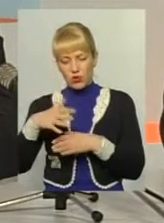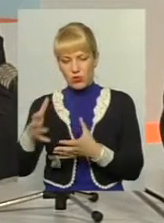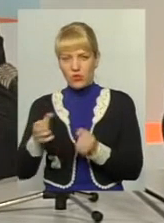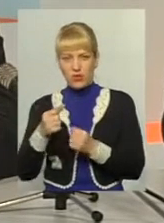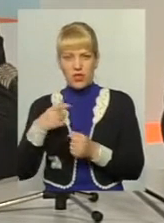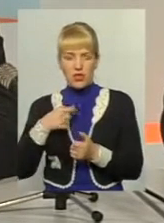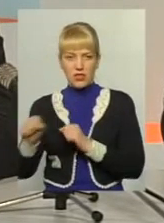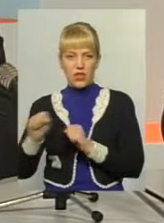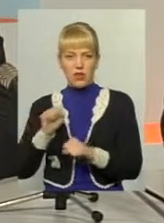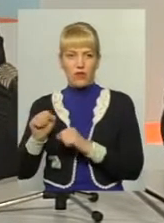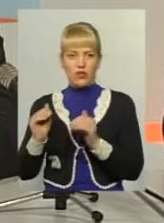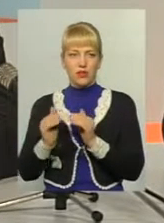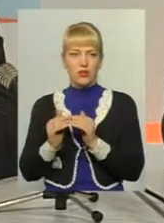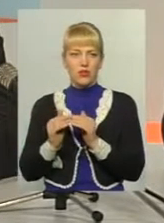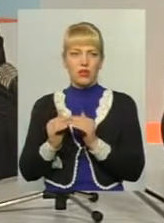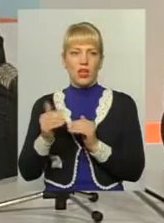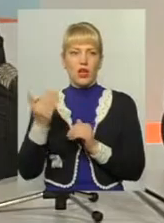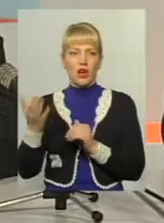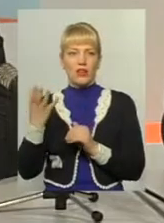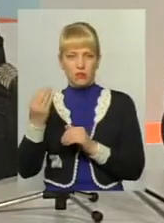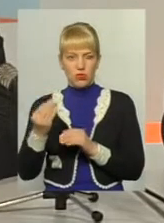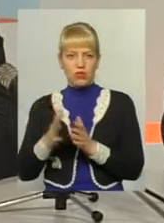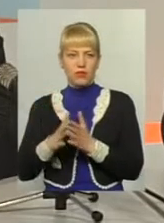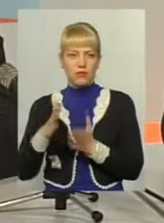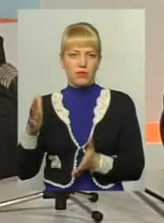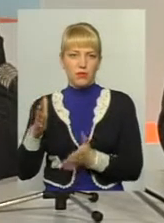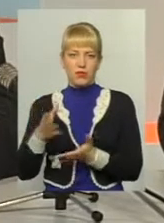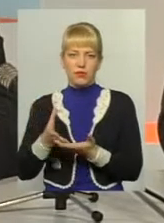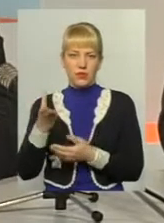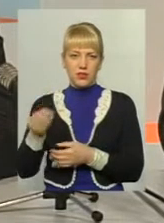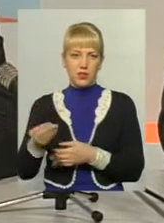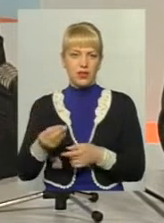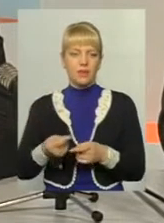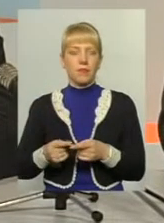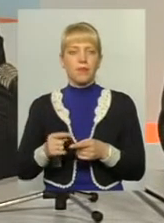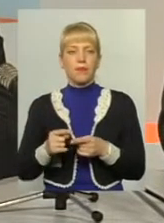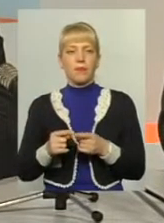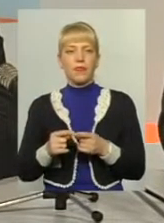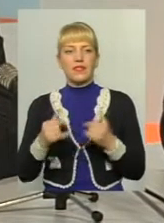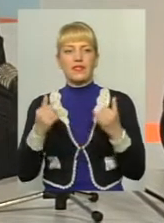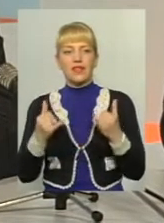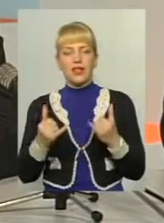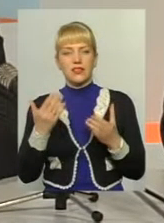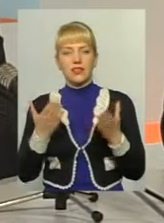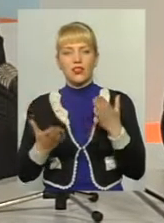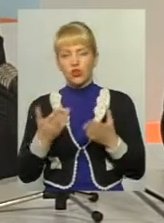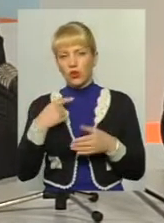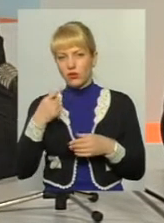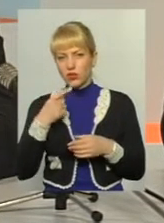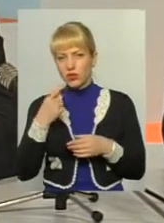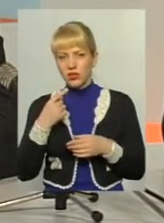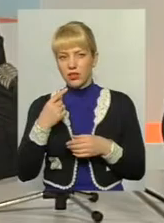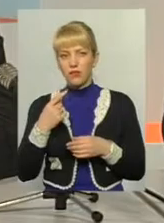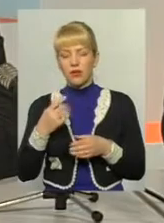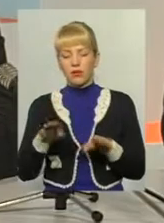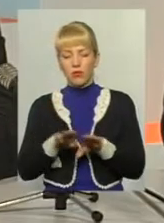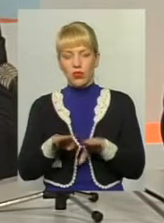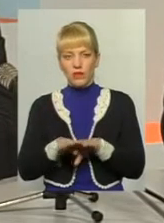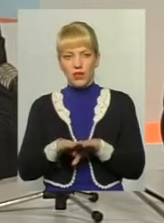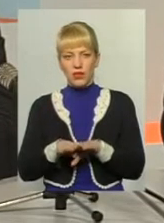потрібно, і чекають, ну, що їм хтось там щось робить. Ну, чому так? Ну, ті на дотаціях сидять, а